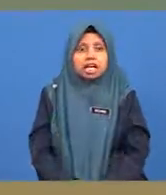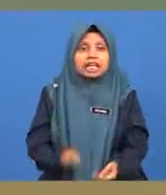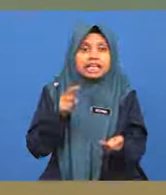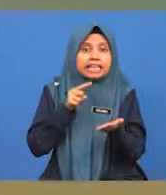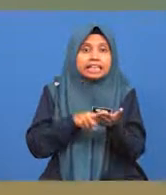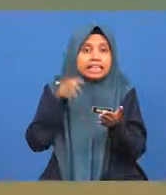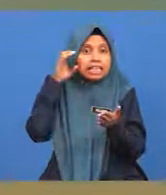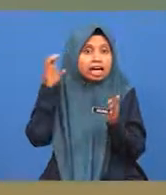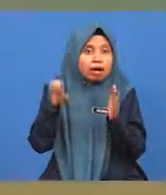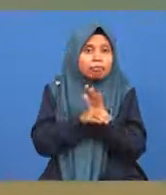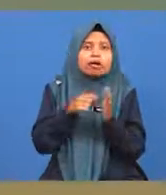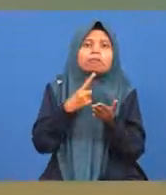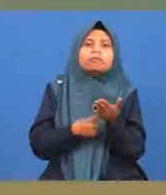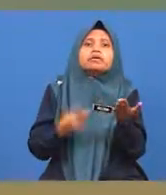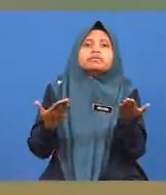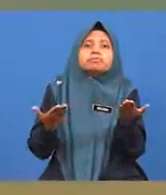Ini gambar apa?